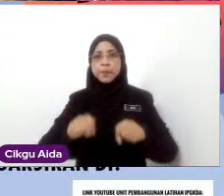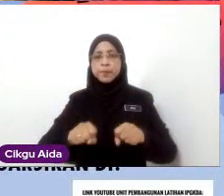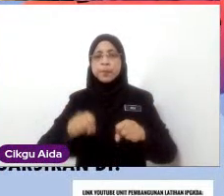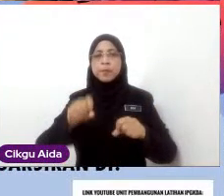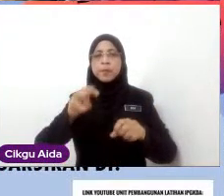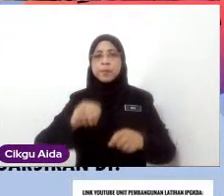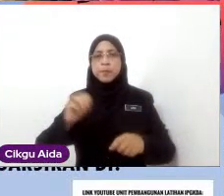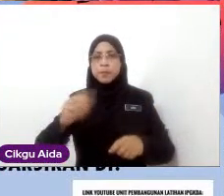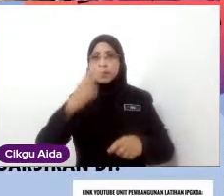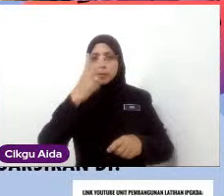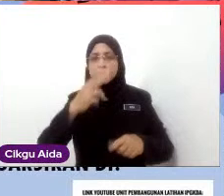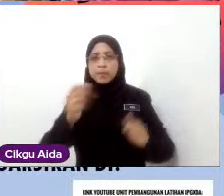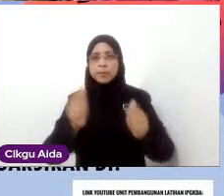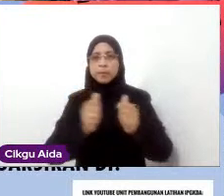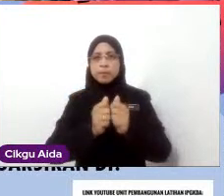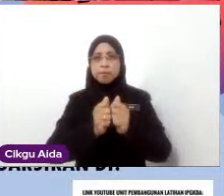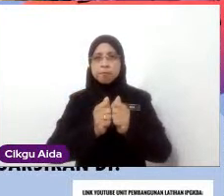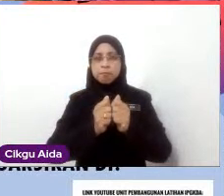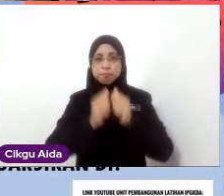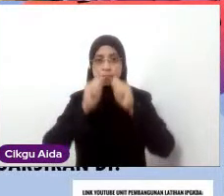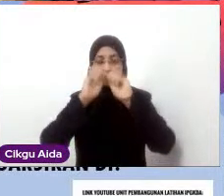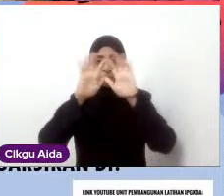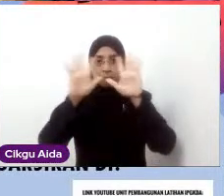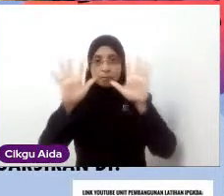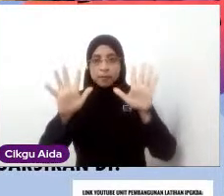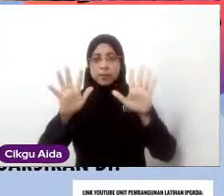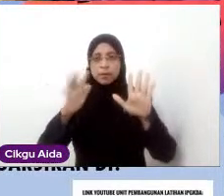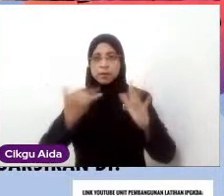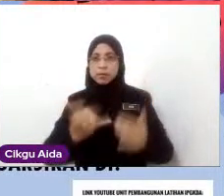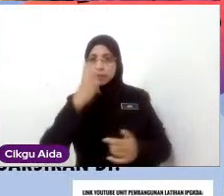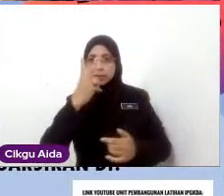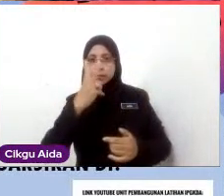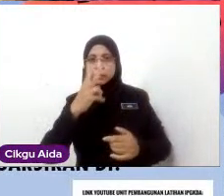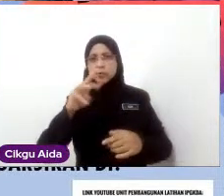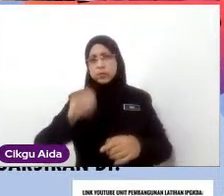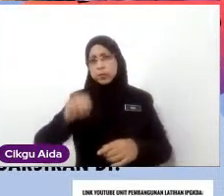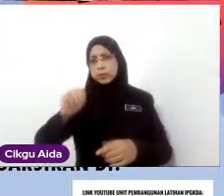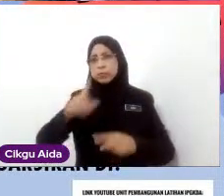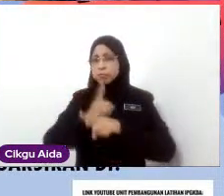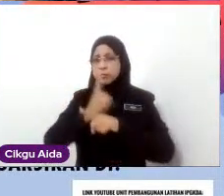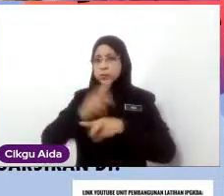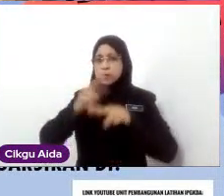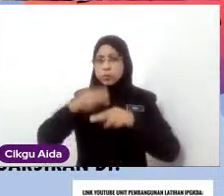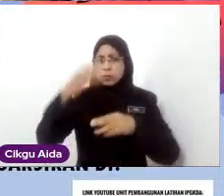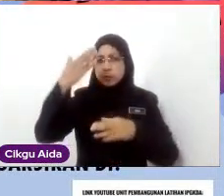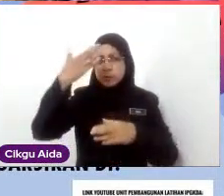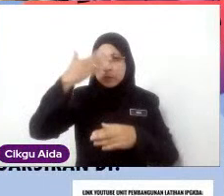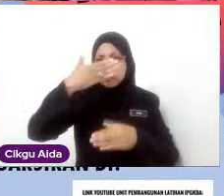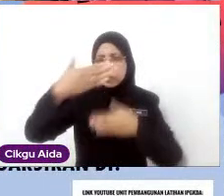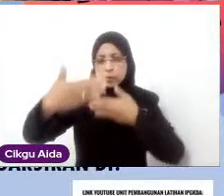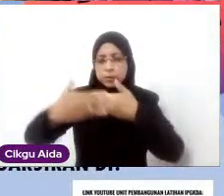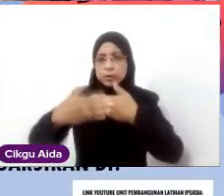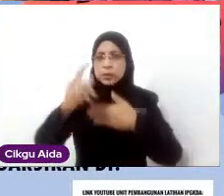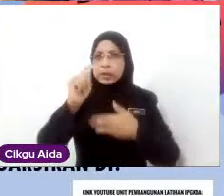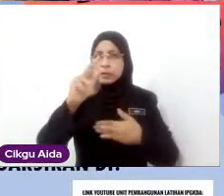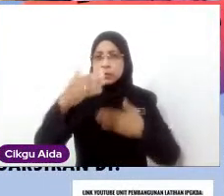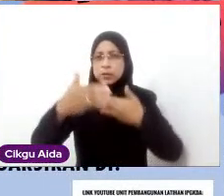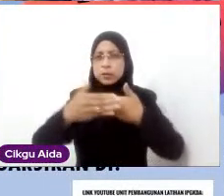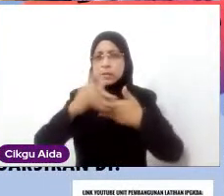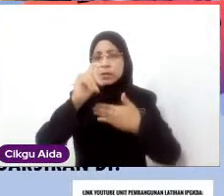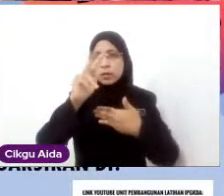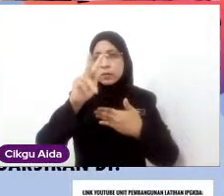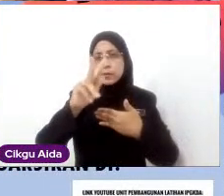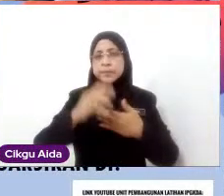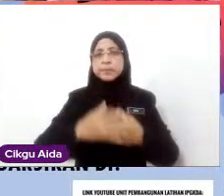Kalau perasan tengok ni, murid duduk betul-betul di hadapan TV. Sebabnya Nanti saya akan ceritakanlah kenapa. Okey,